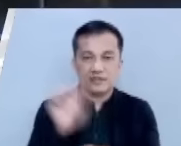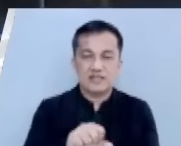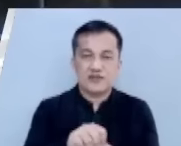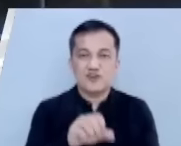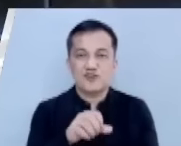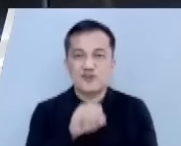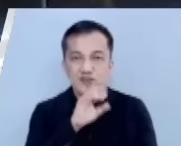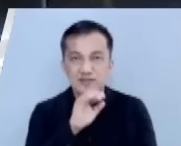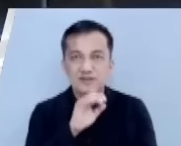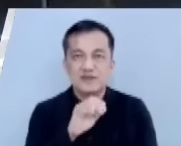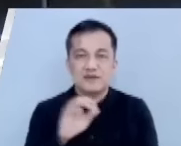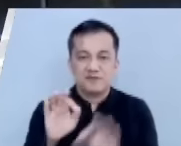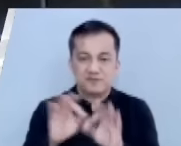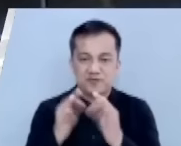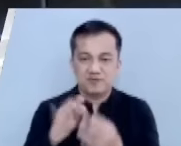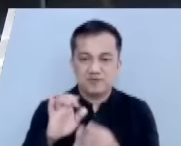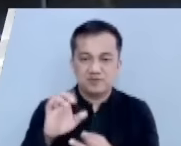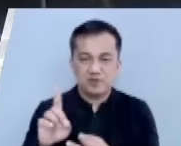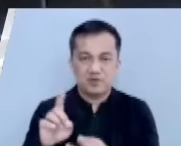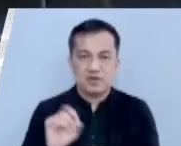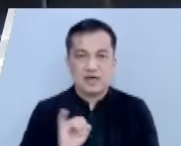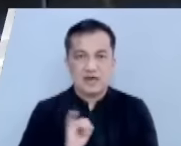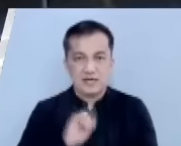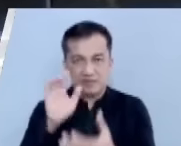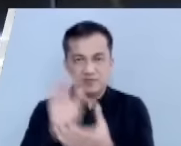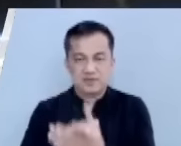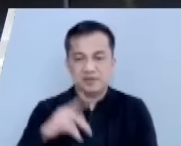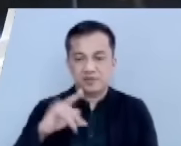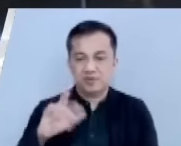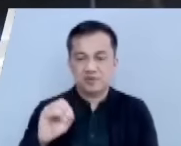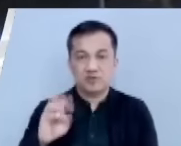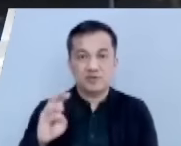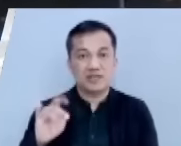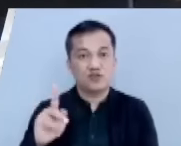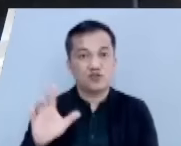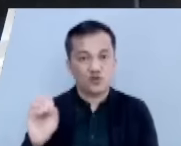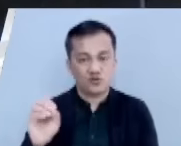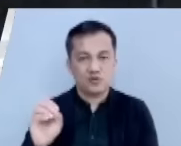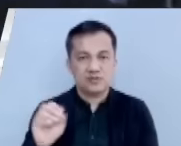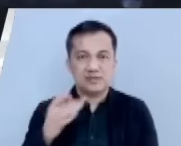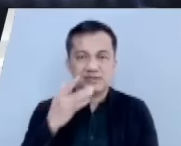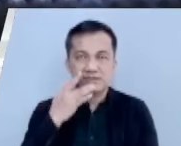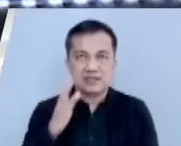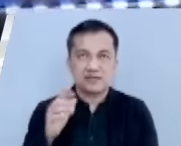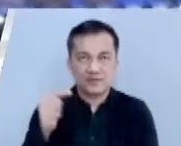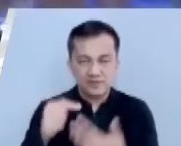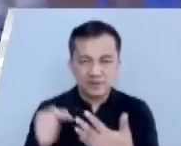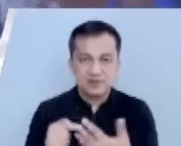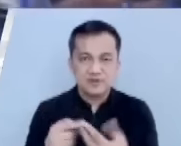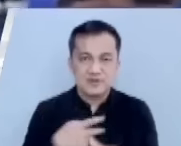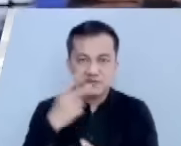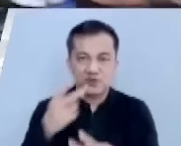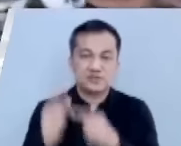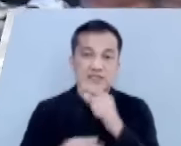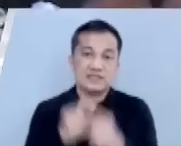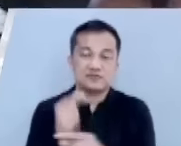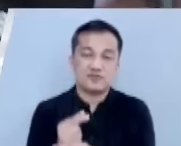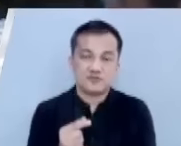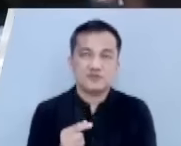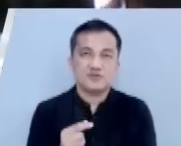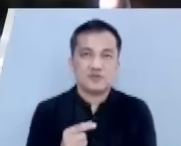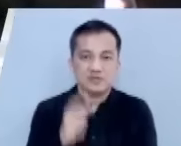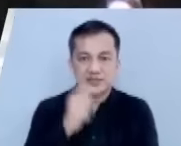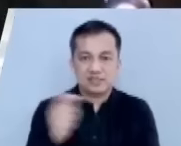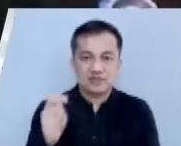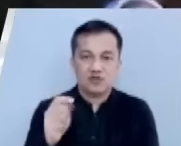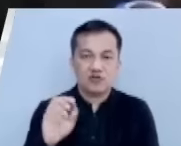Feud, I Believe, Pepito Manaloto, Sarap Diba, The Voice Generations, TikTok Clock, Biyahe